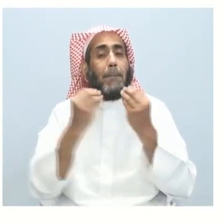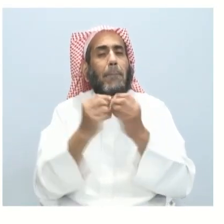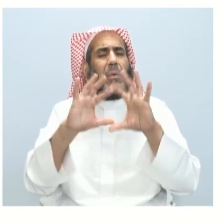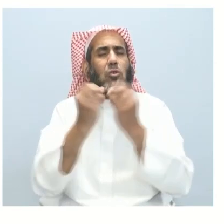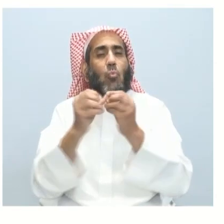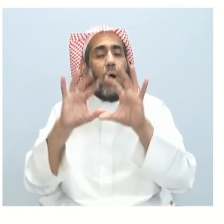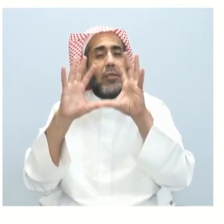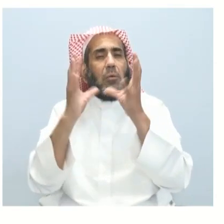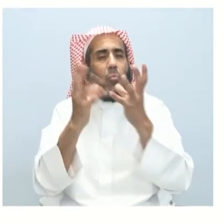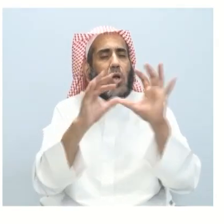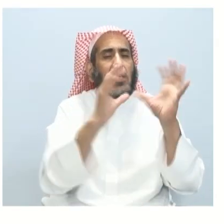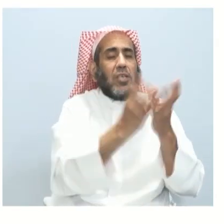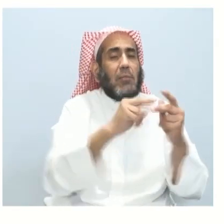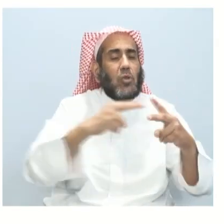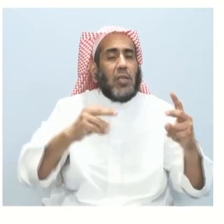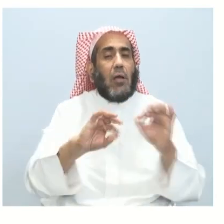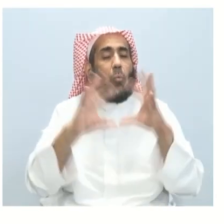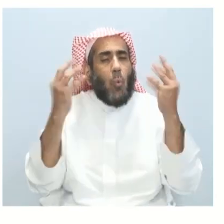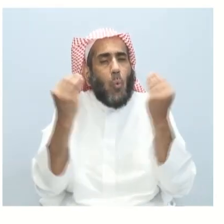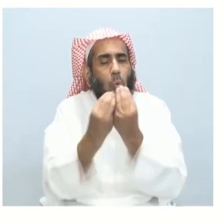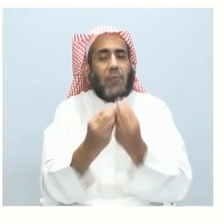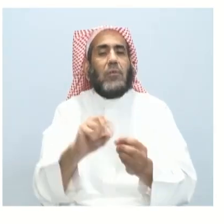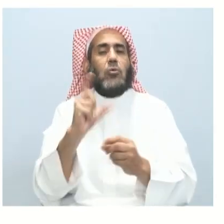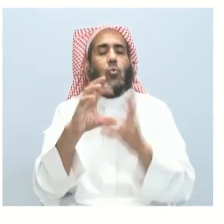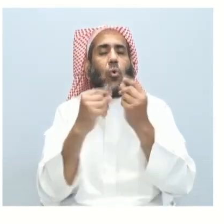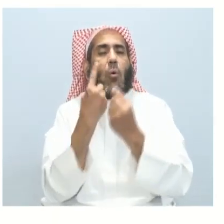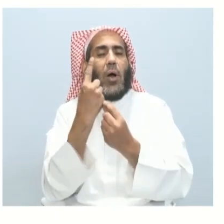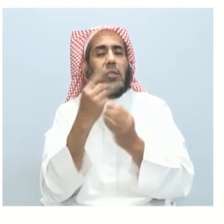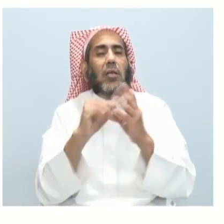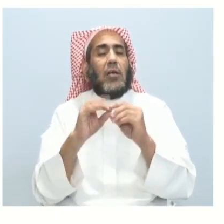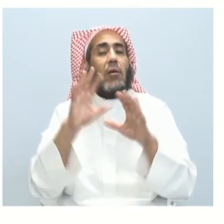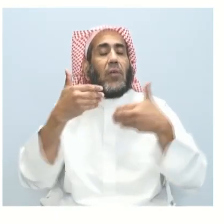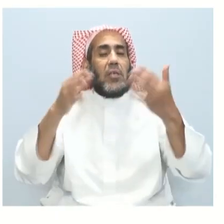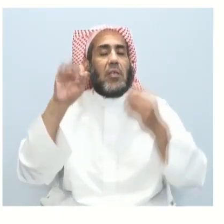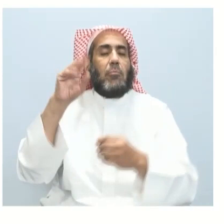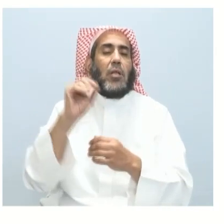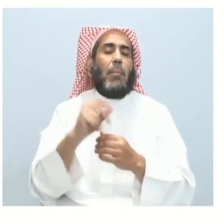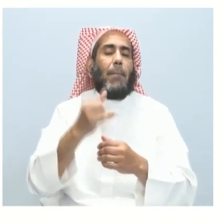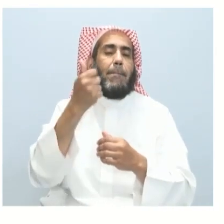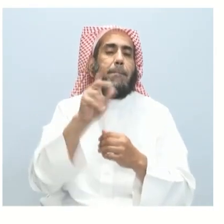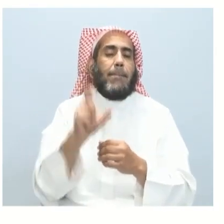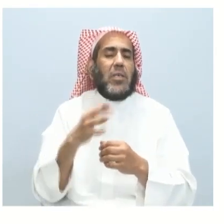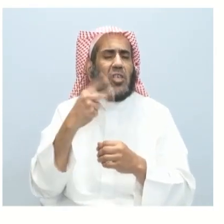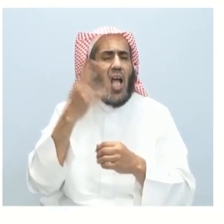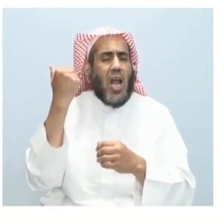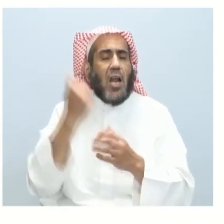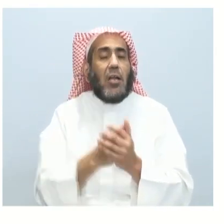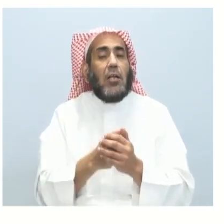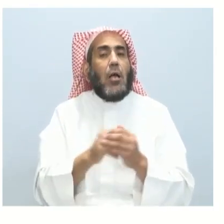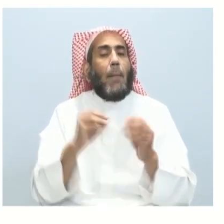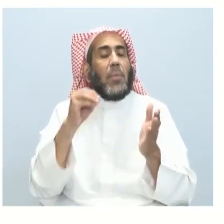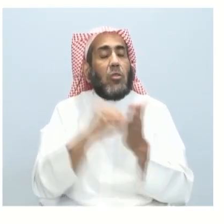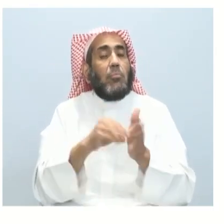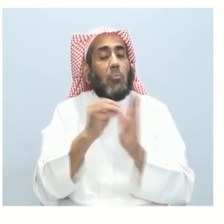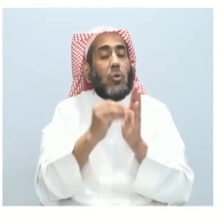متعدده كلها بصوره واحده وهذا النوع نجده ايضا كثير في قصائد ابي تما ايضا من ضمن الموضوعات